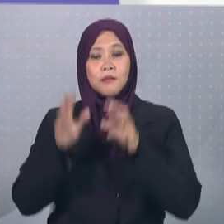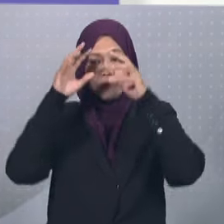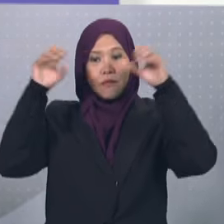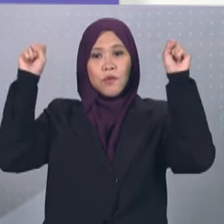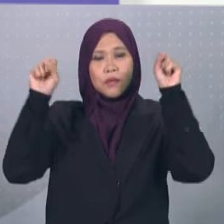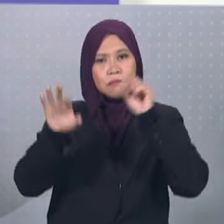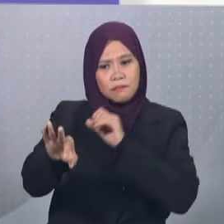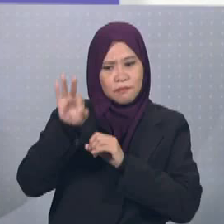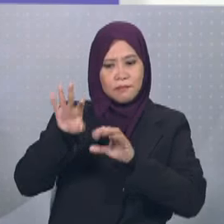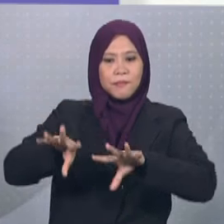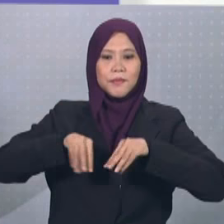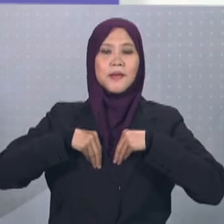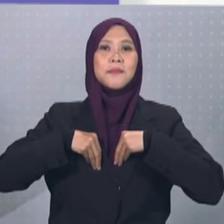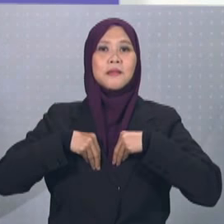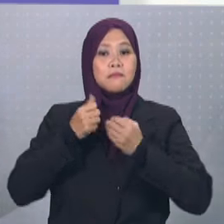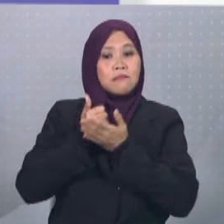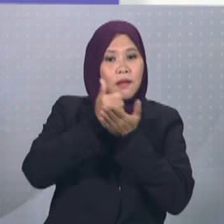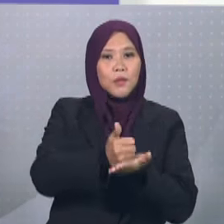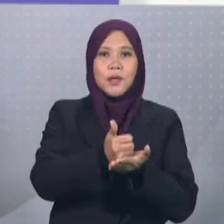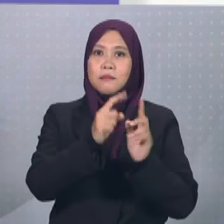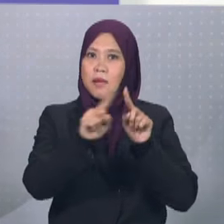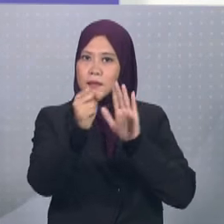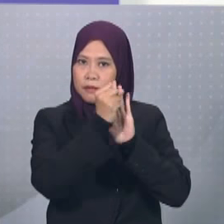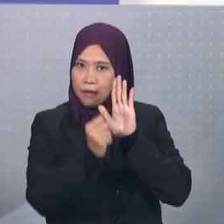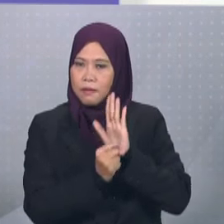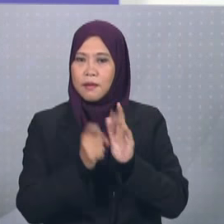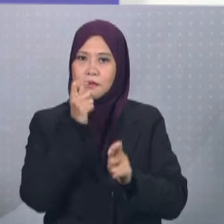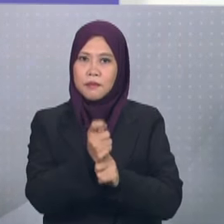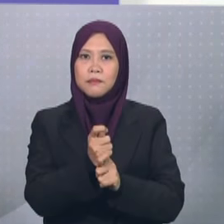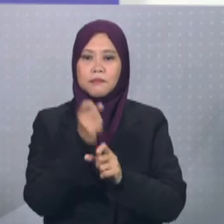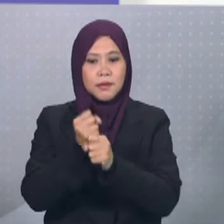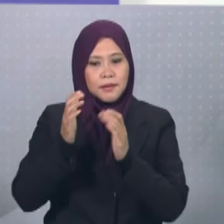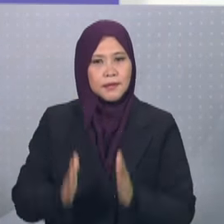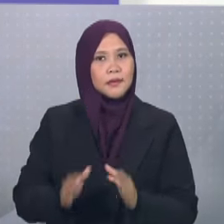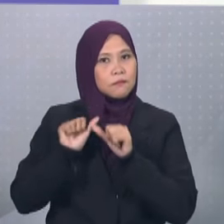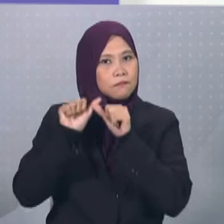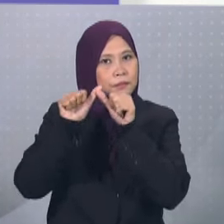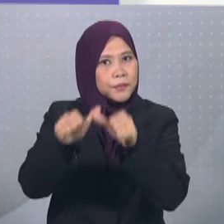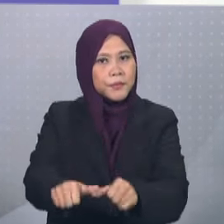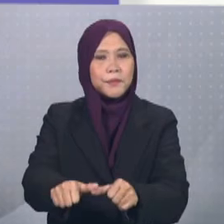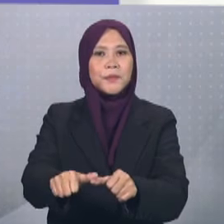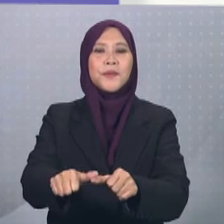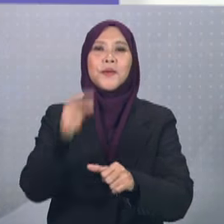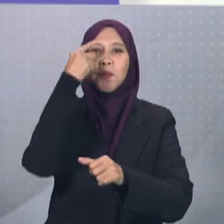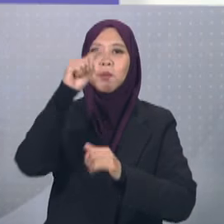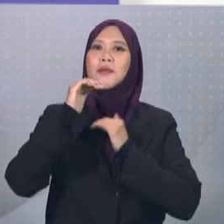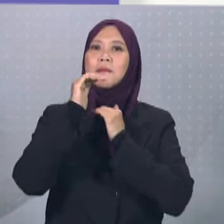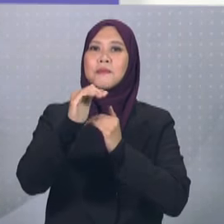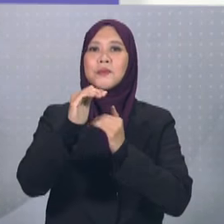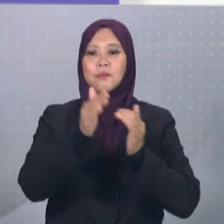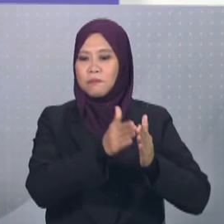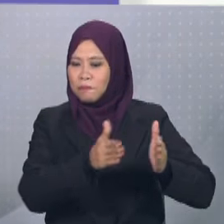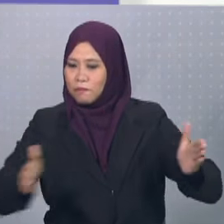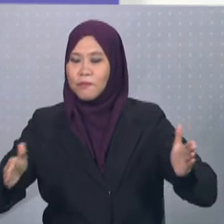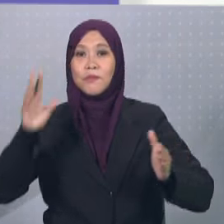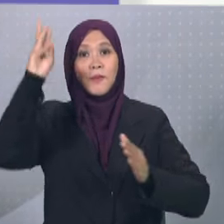Majikan yang memilih untuk menerima bantuan tersebut diisyaratkan untuk mengekalkan pekerja mereka sekurang-kurangnya untuk tempoh 6